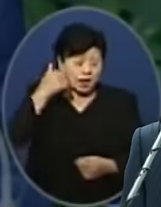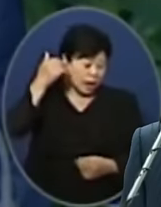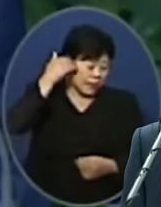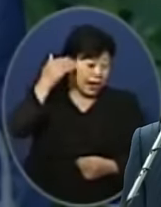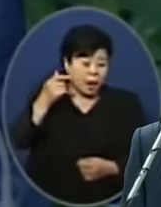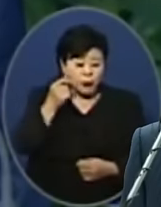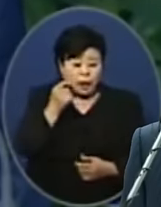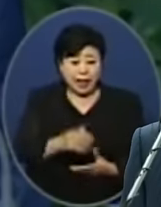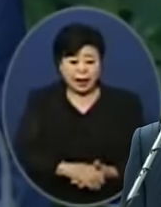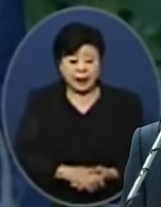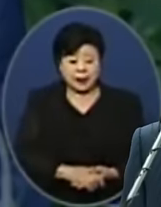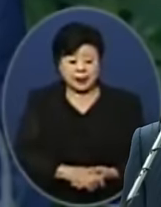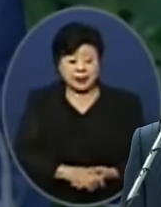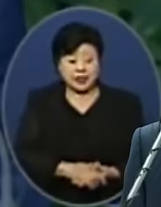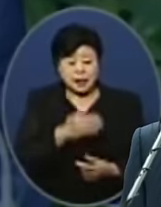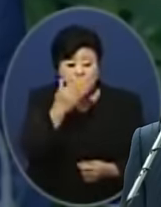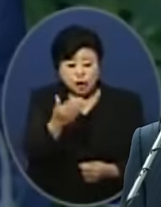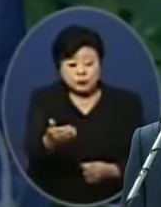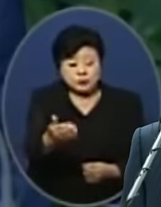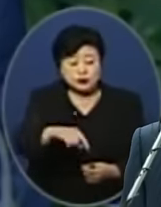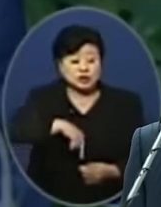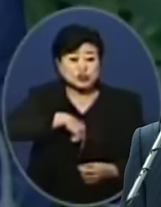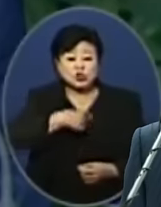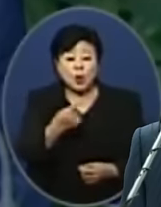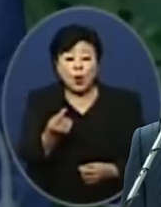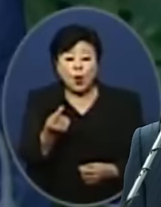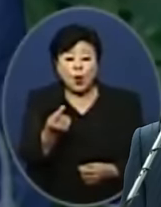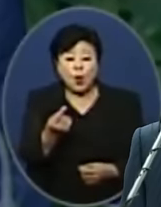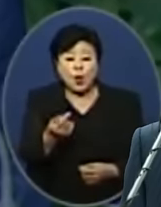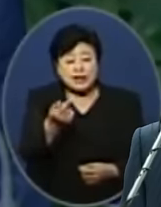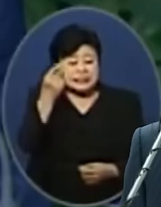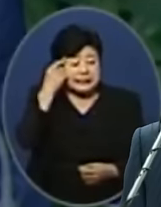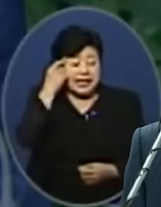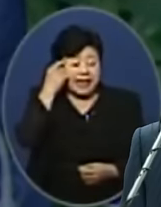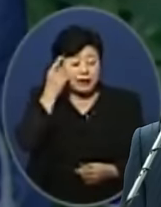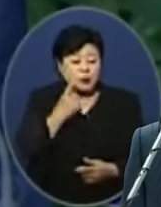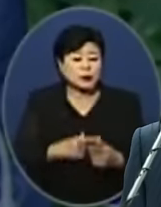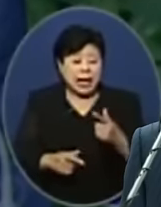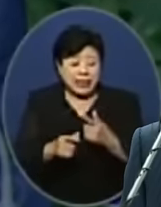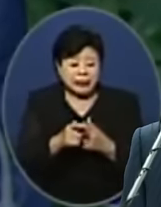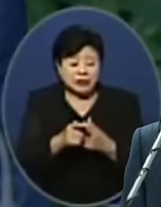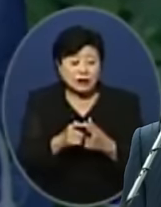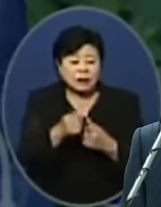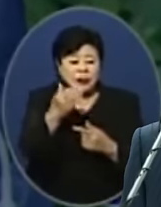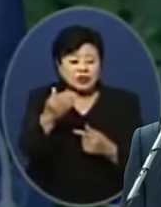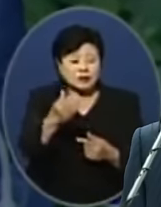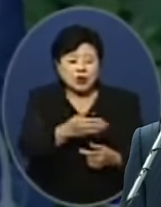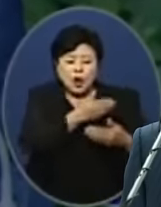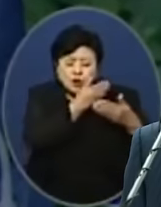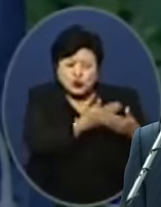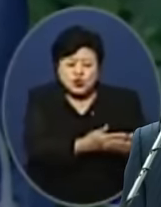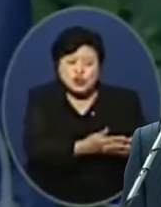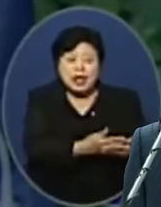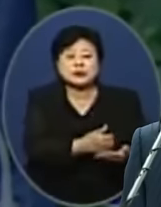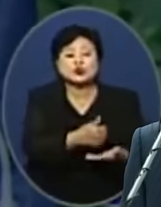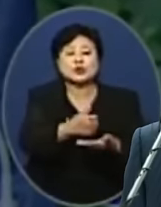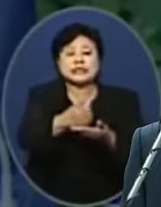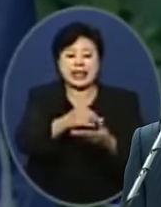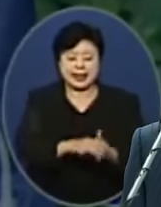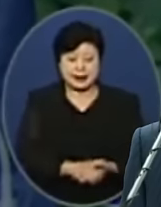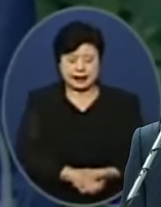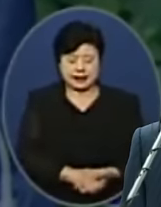말인 것입니까? 여러분 스스로가 생각하는 것보다 여러분은 더 귀한 존재인